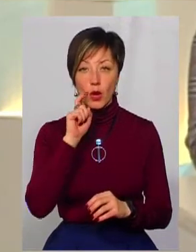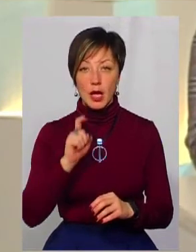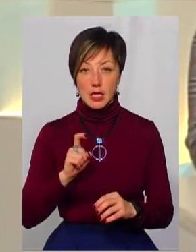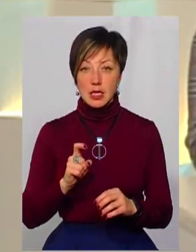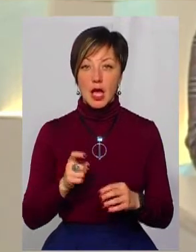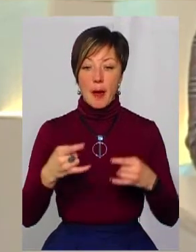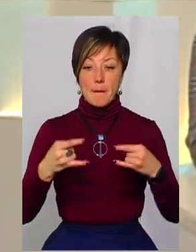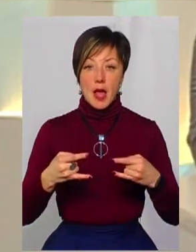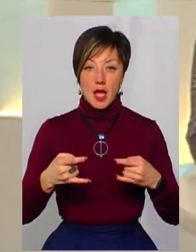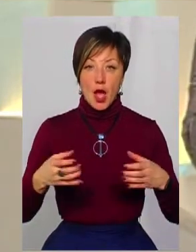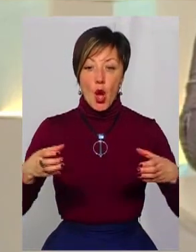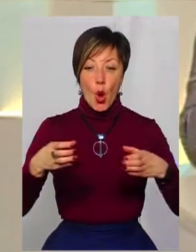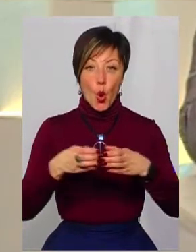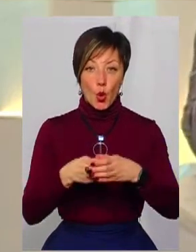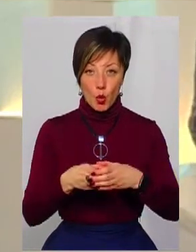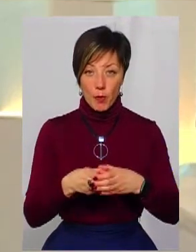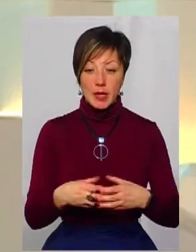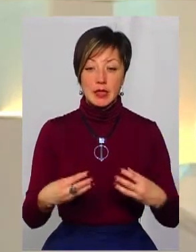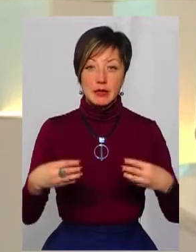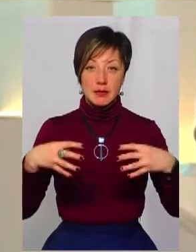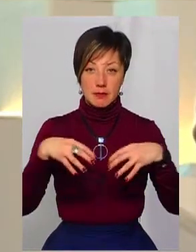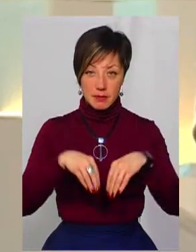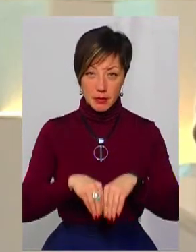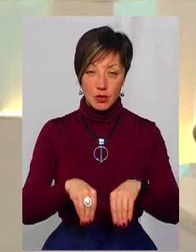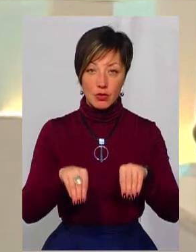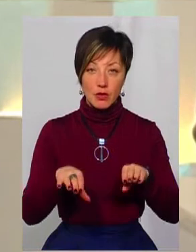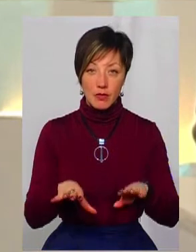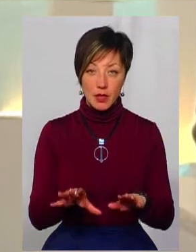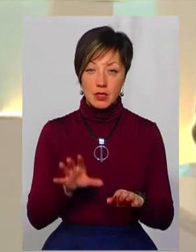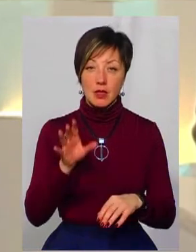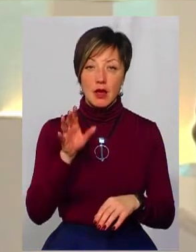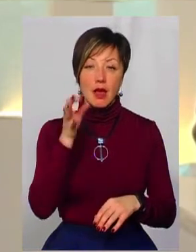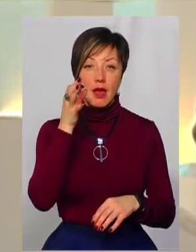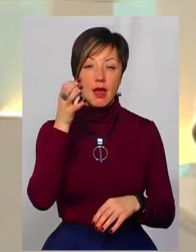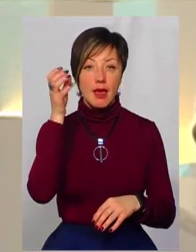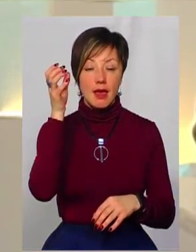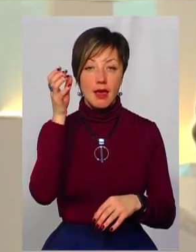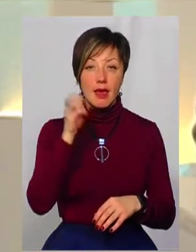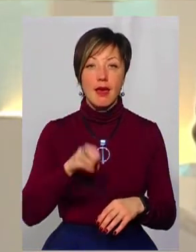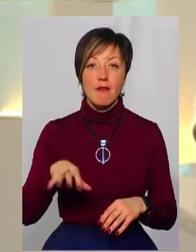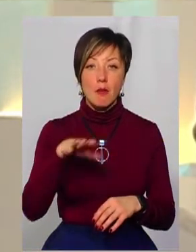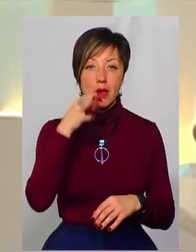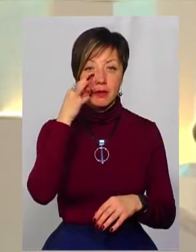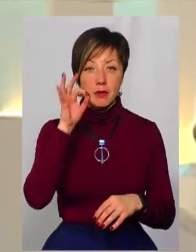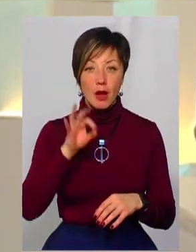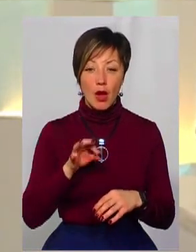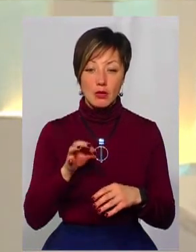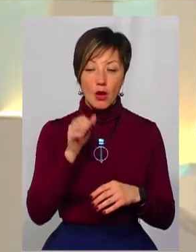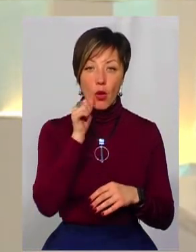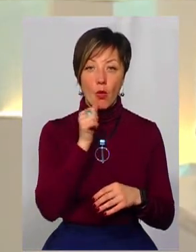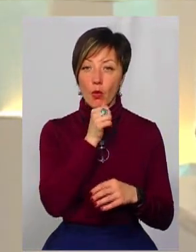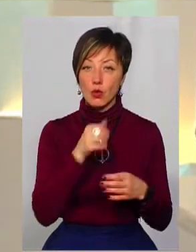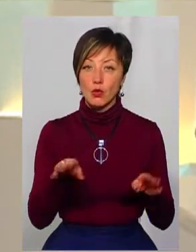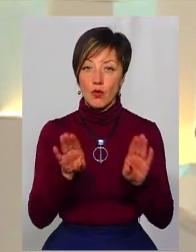медіагрупи все ж спільно вирішили запроваджувати європейську практику кодування супутникового сигналу,